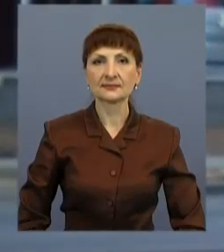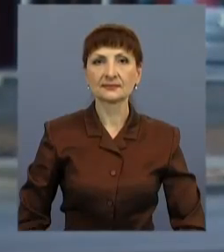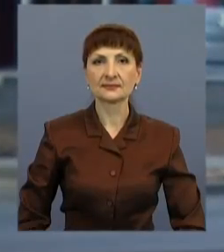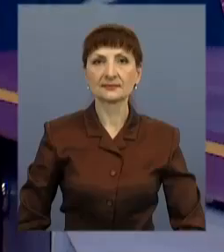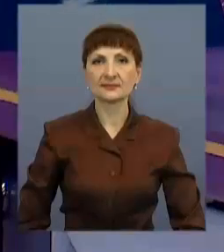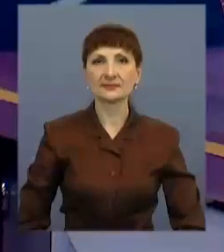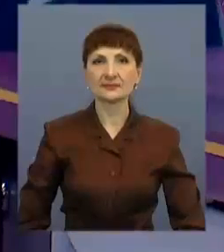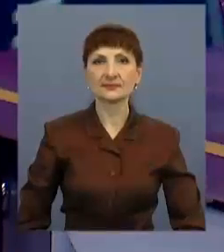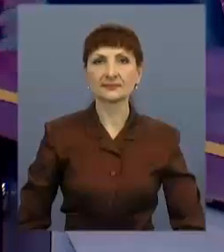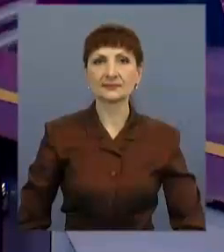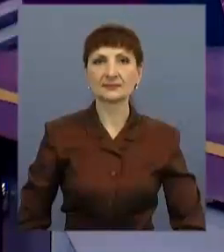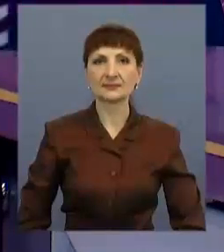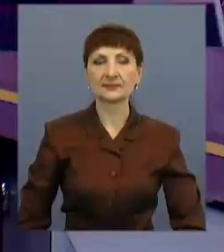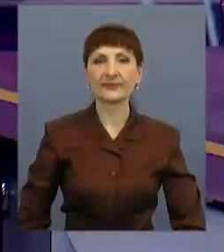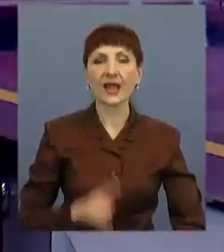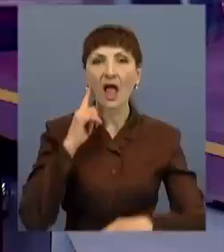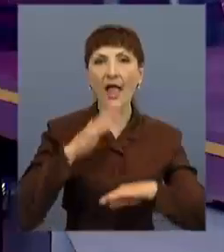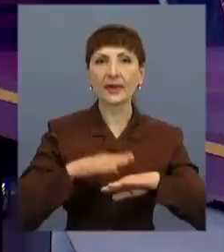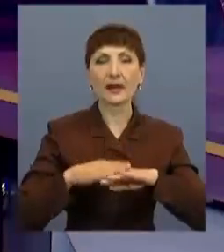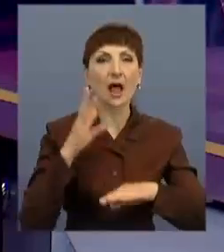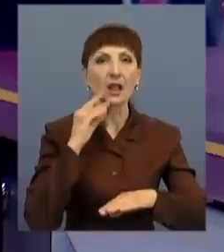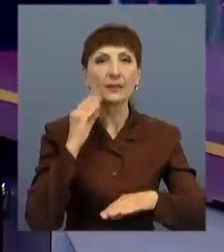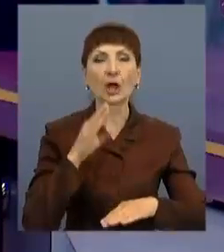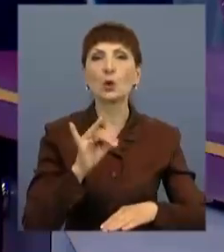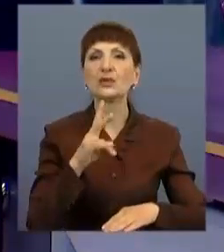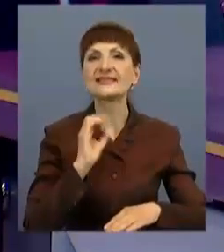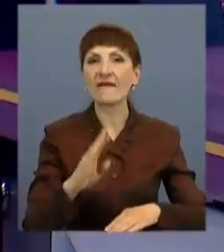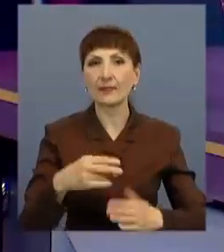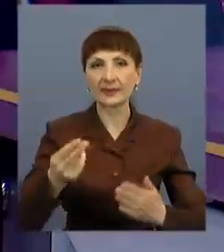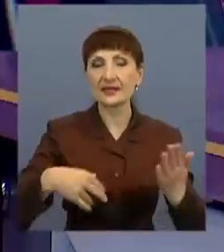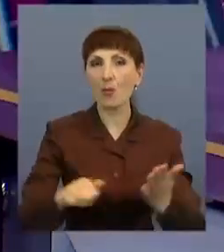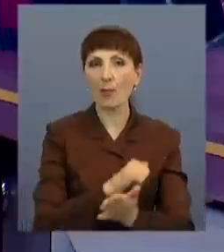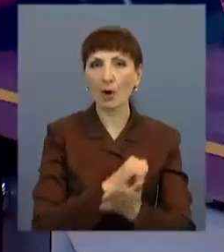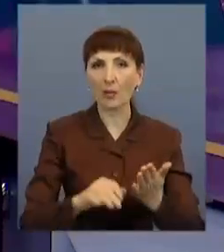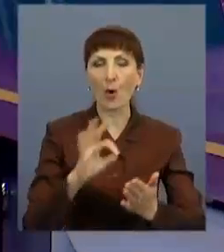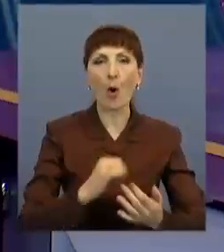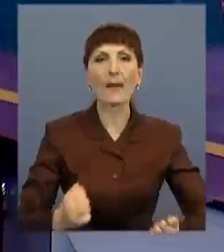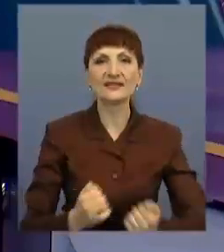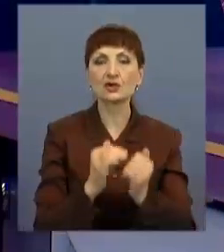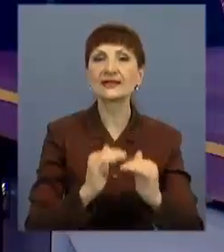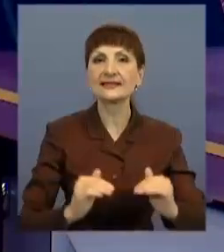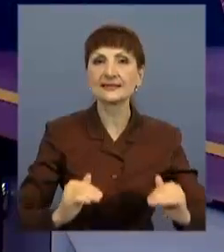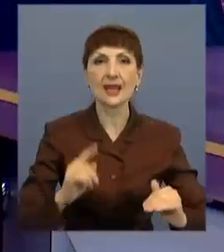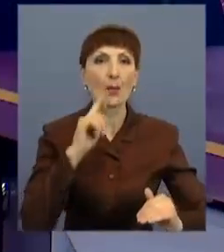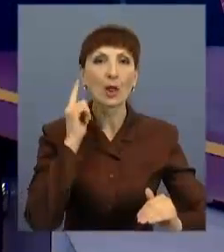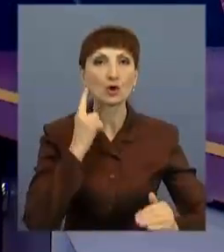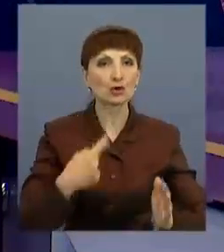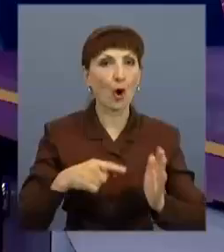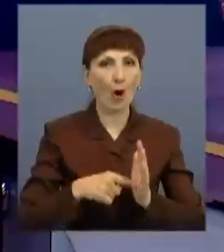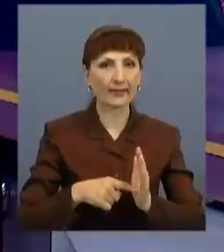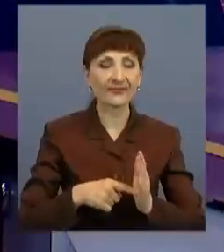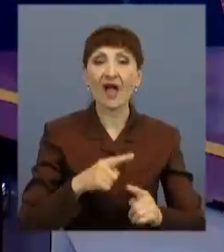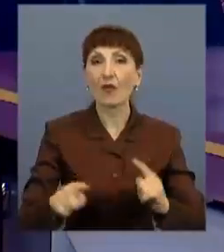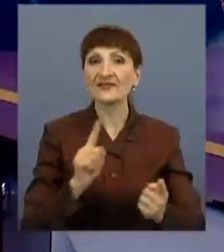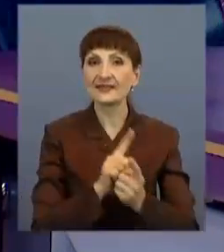Казахстана. Акимат Алматы и ЮНИСЕФ подписали меморандум о поддержке детей и молодежи города. В ходе